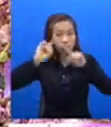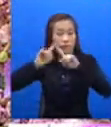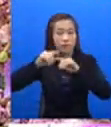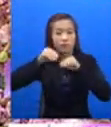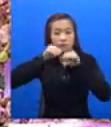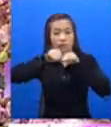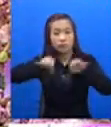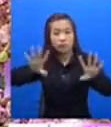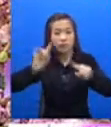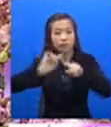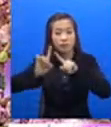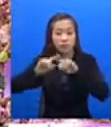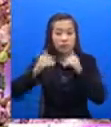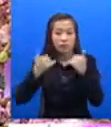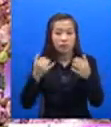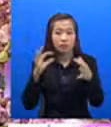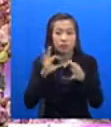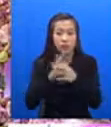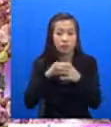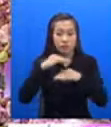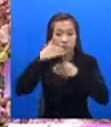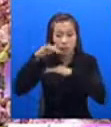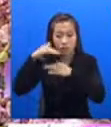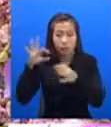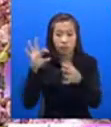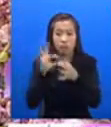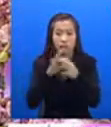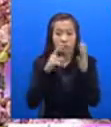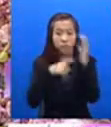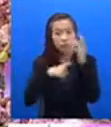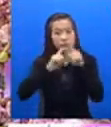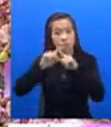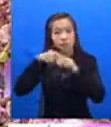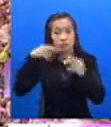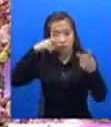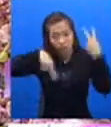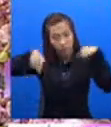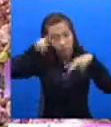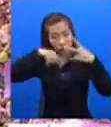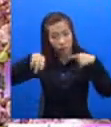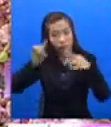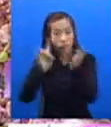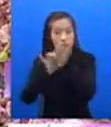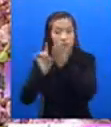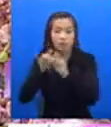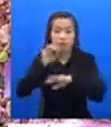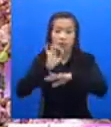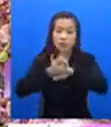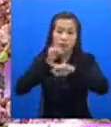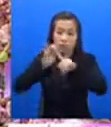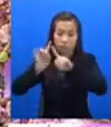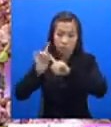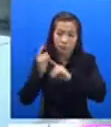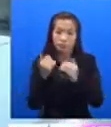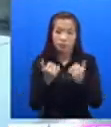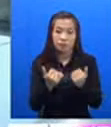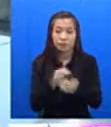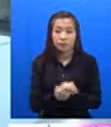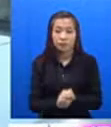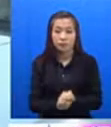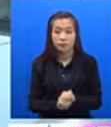เวลาที่ชัดเจนในการดำเนินการโครงการสร้างมูลภัณฑ์กันชนรักษาเสถียรภาพราคายางพาราค่ะ